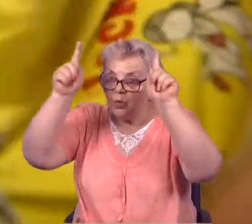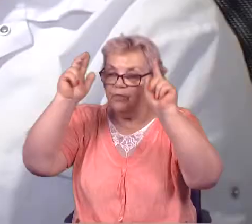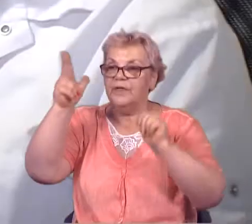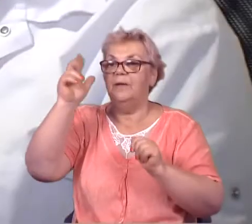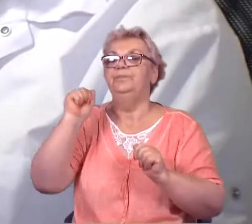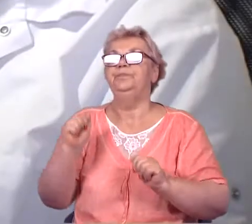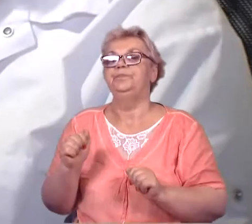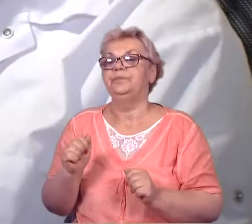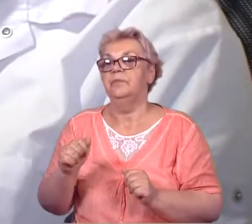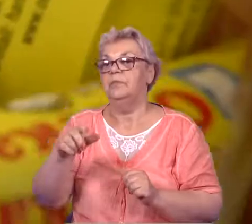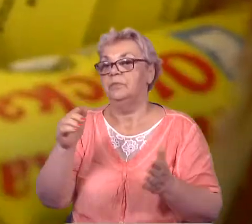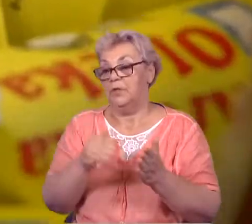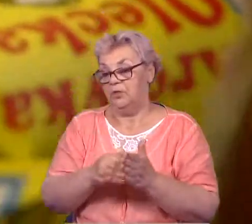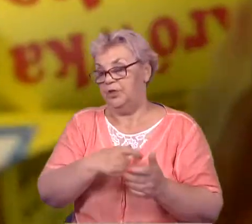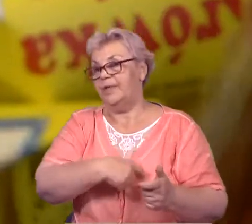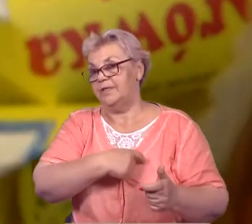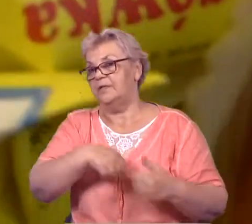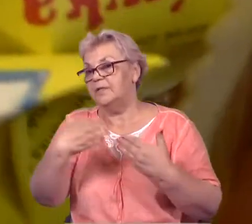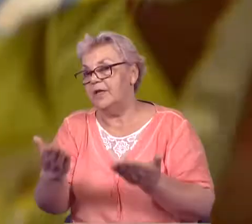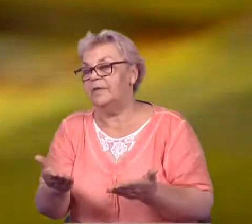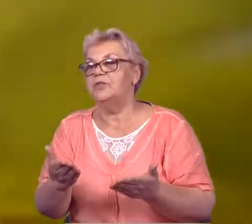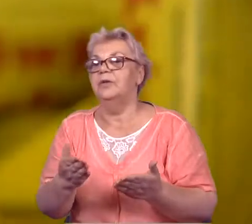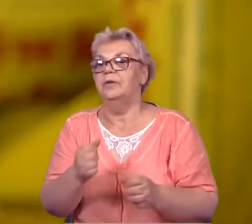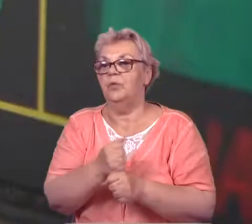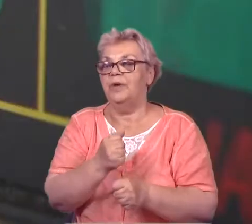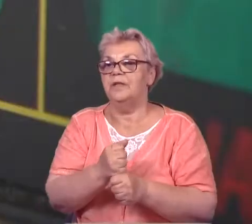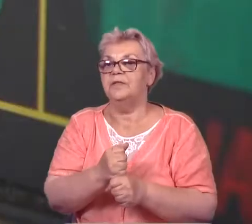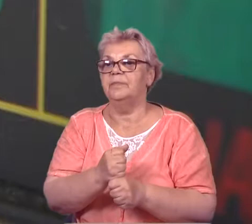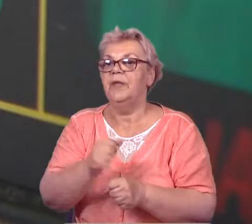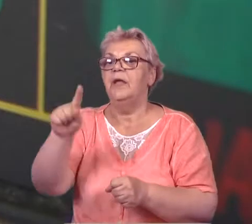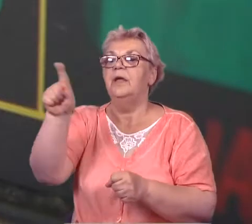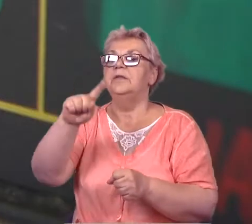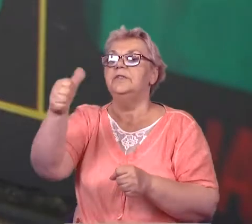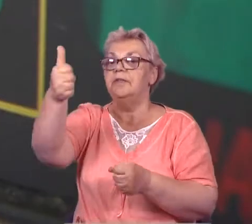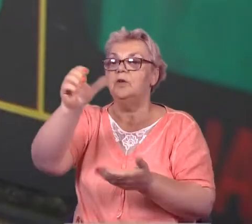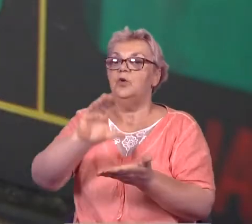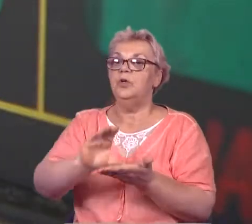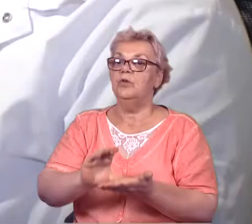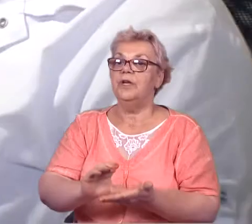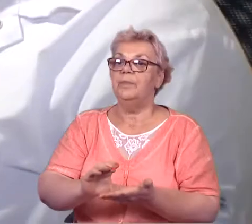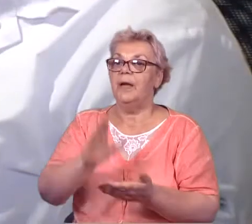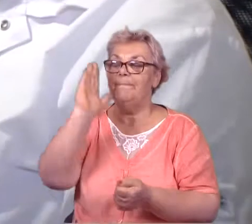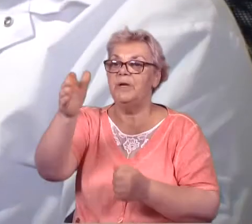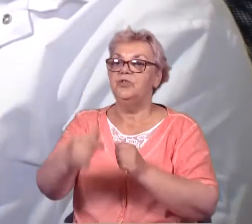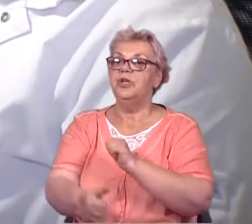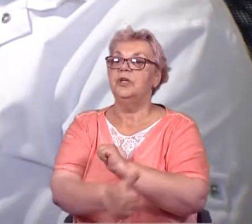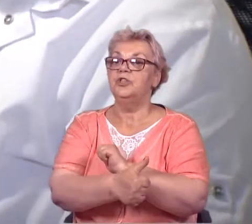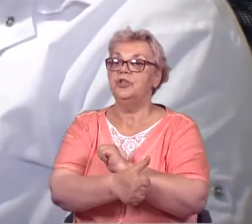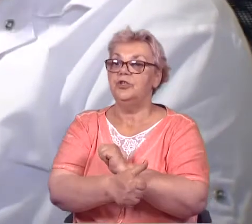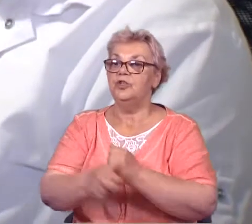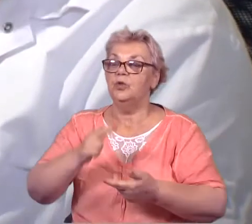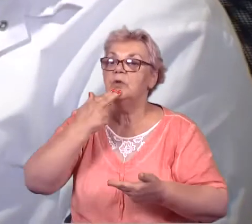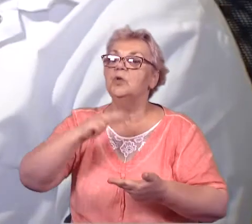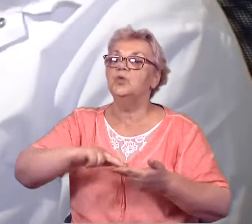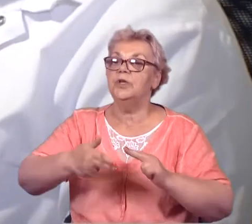Trzeba serce wkładać, prawda? Na kilogram krówek wchodzi 60 sztuk. Lubię tę pracę, no po